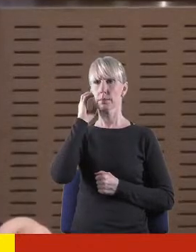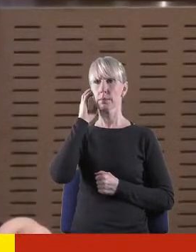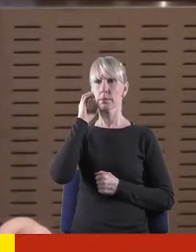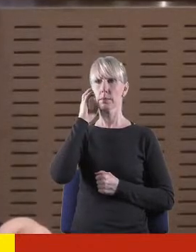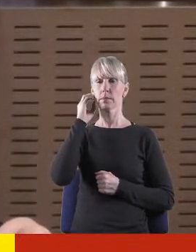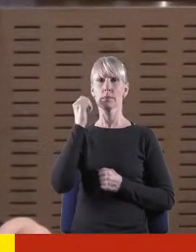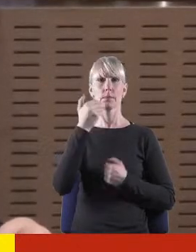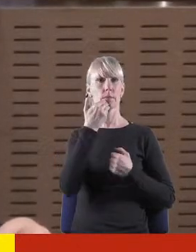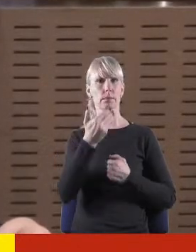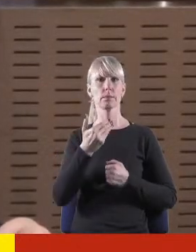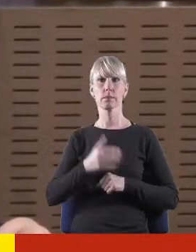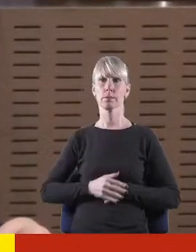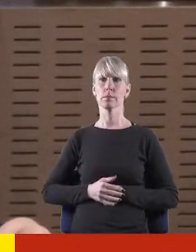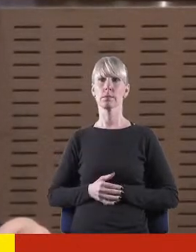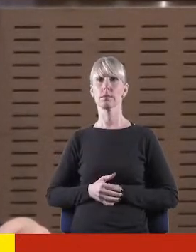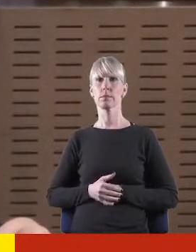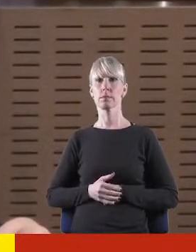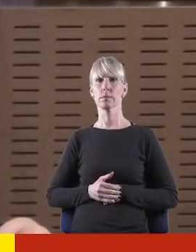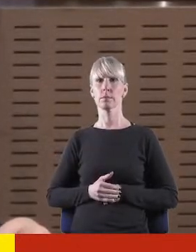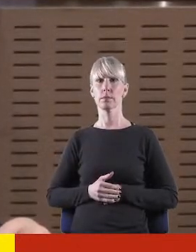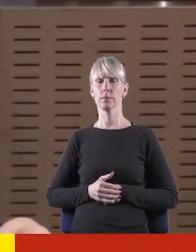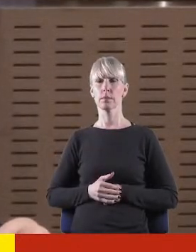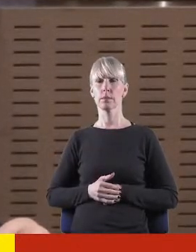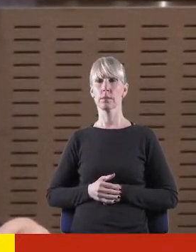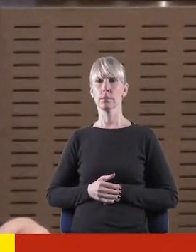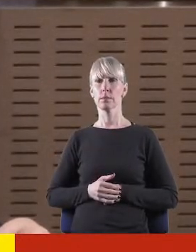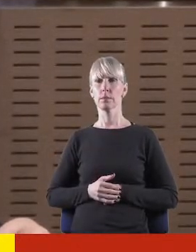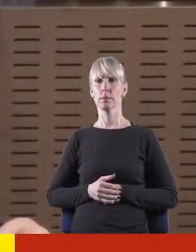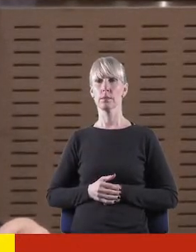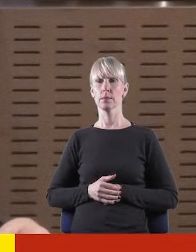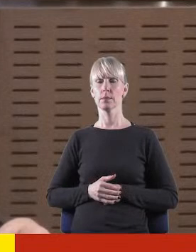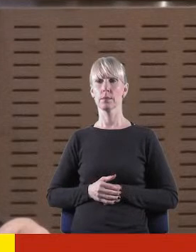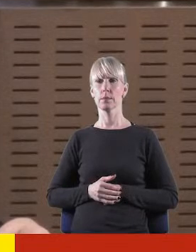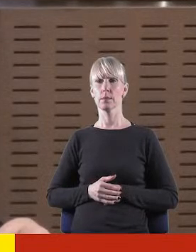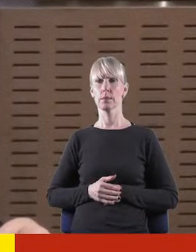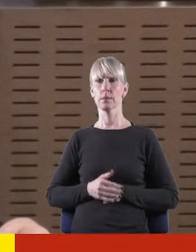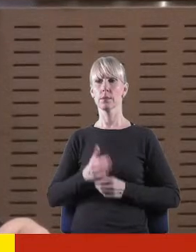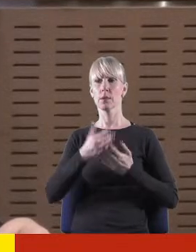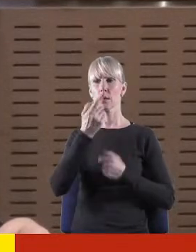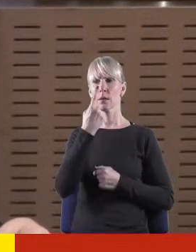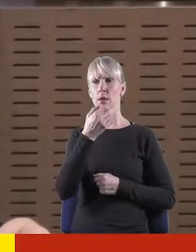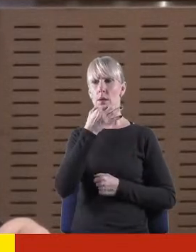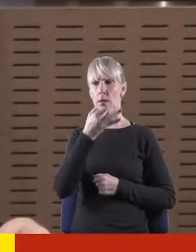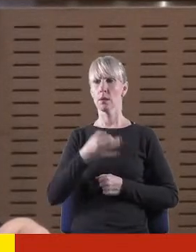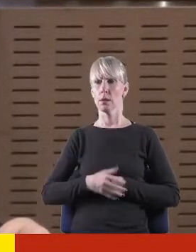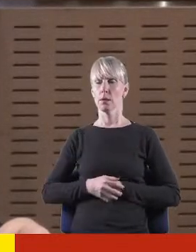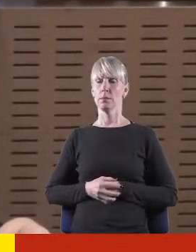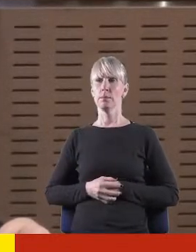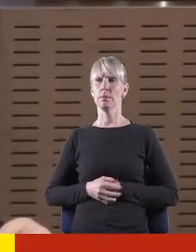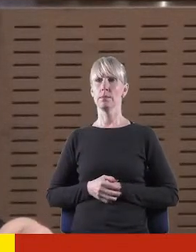Dziękuję bardzo serdecznie pani przewodnicząca, szanowni państwo, ja mam takie pytanie.